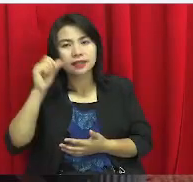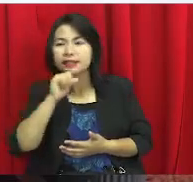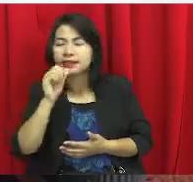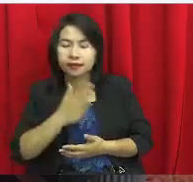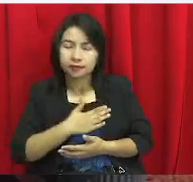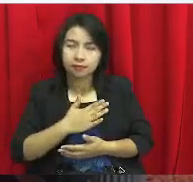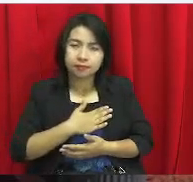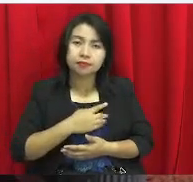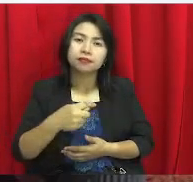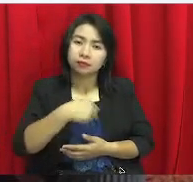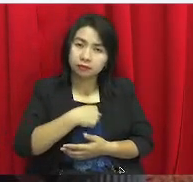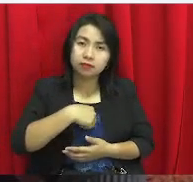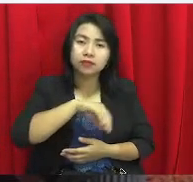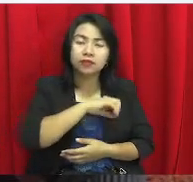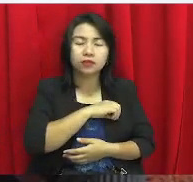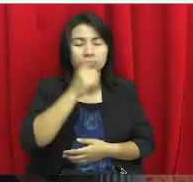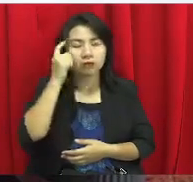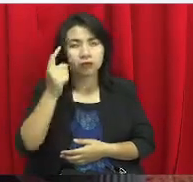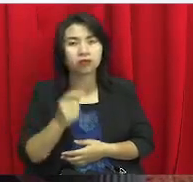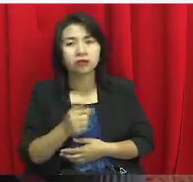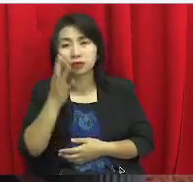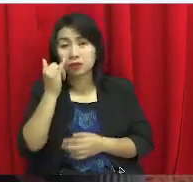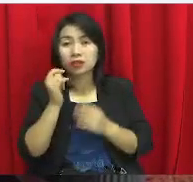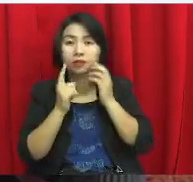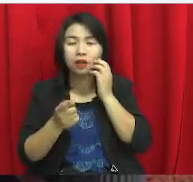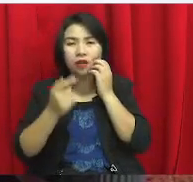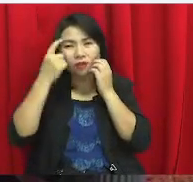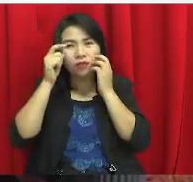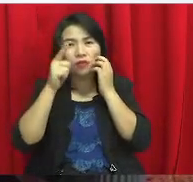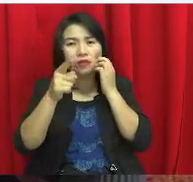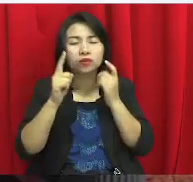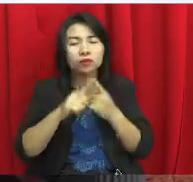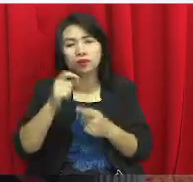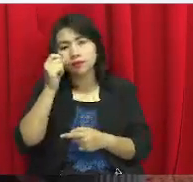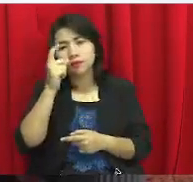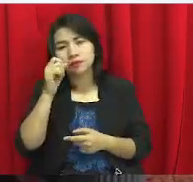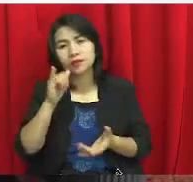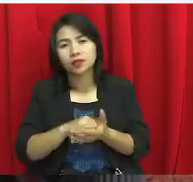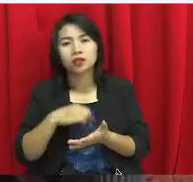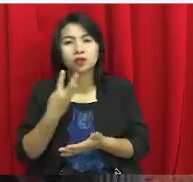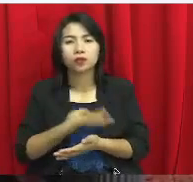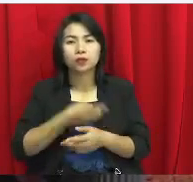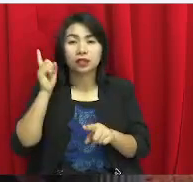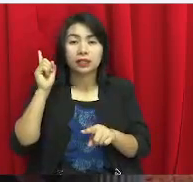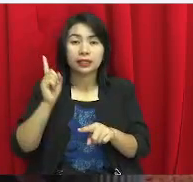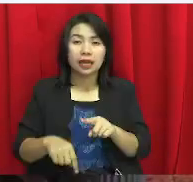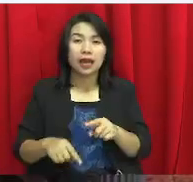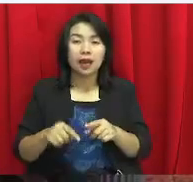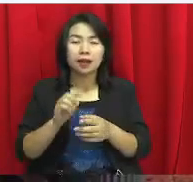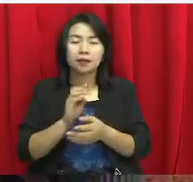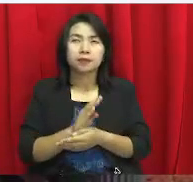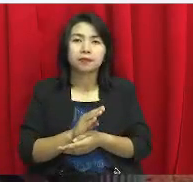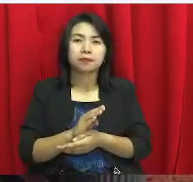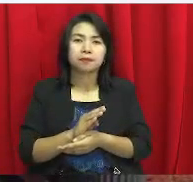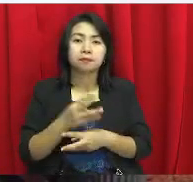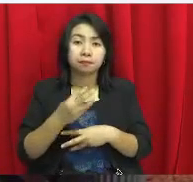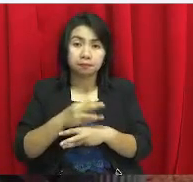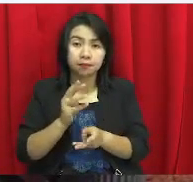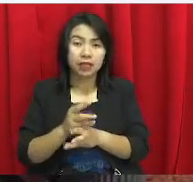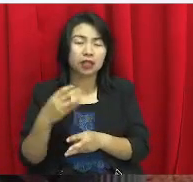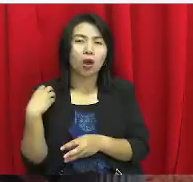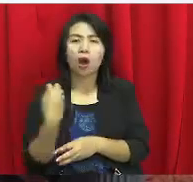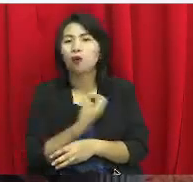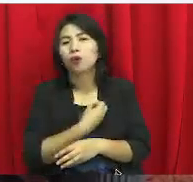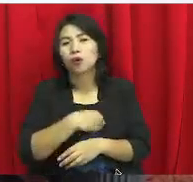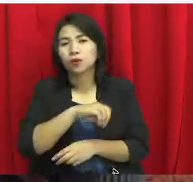ways. Bakit po sinabi po yun? Sapagkat para maunawaan po natin that we cannot build our own righteousness. Yeah.